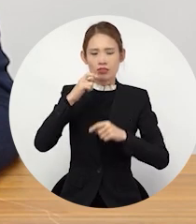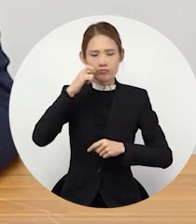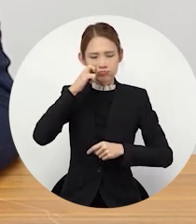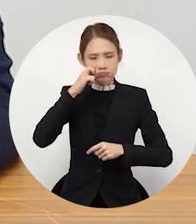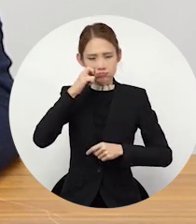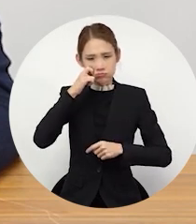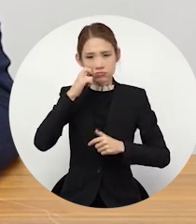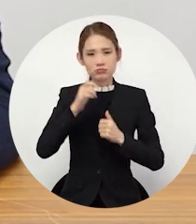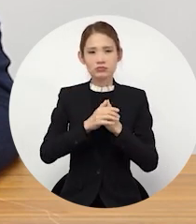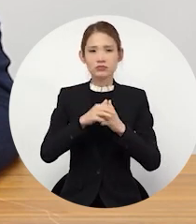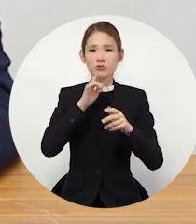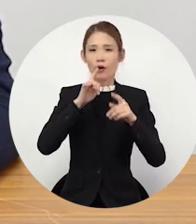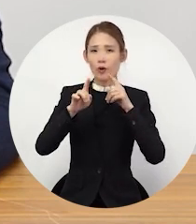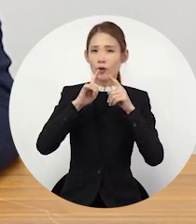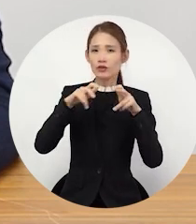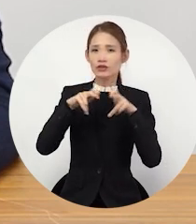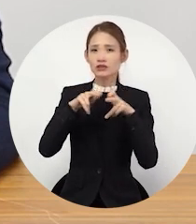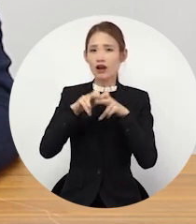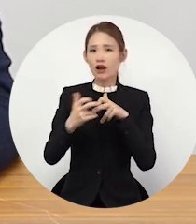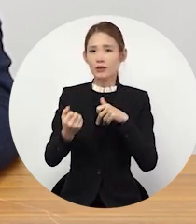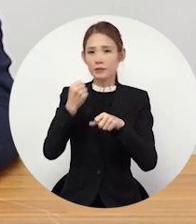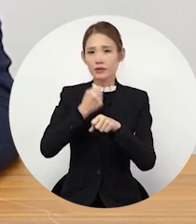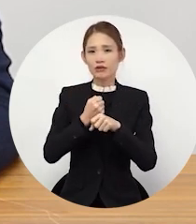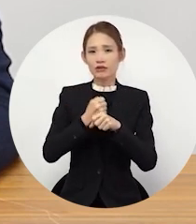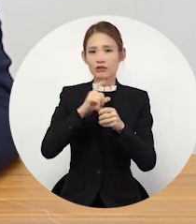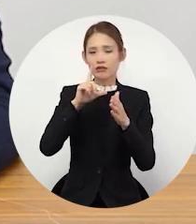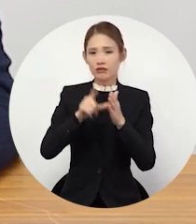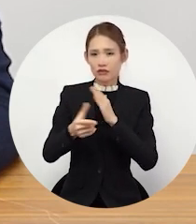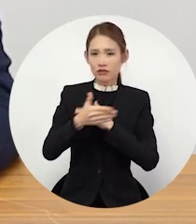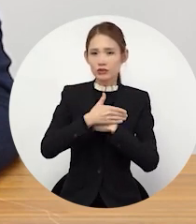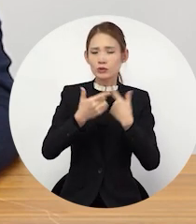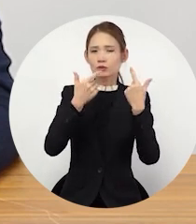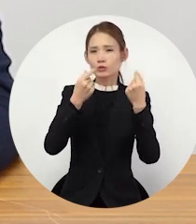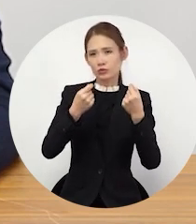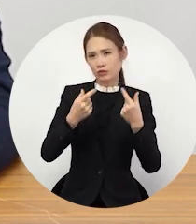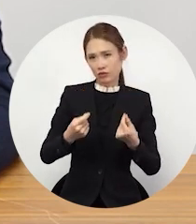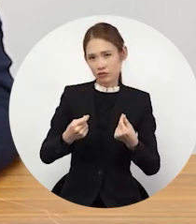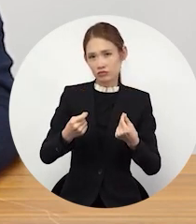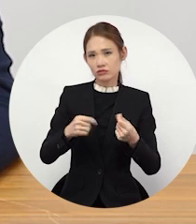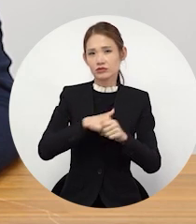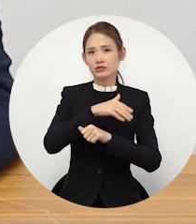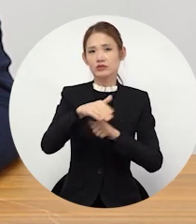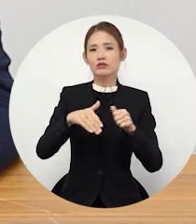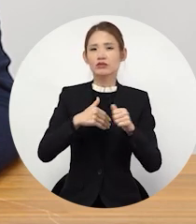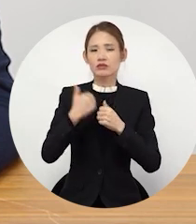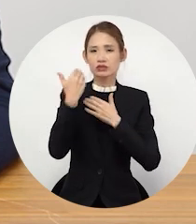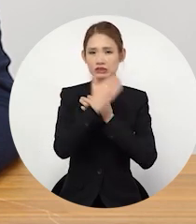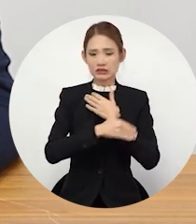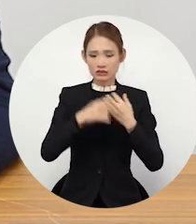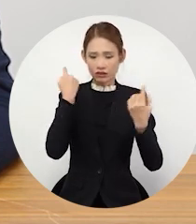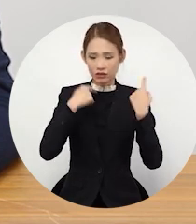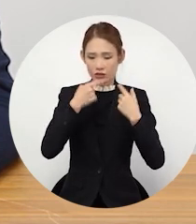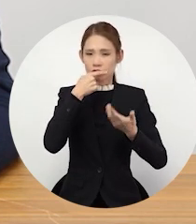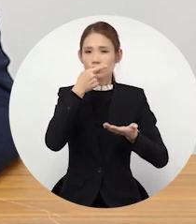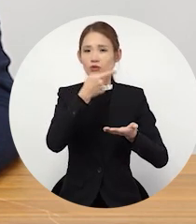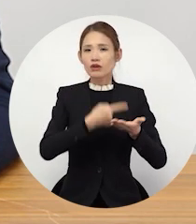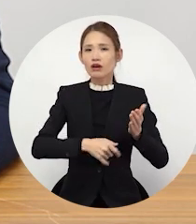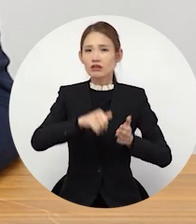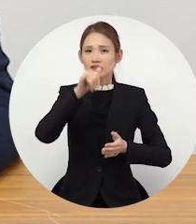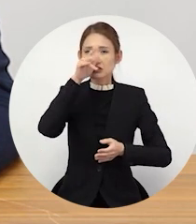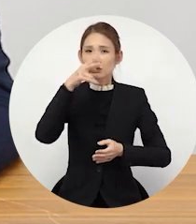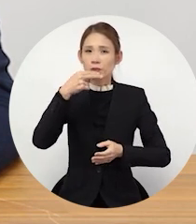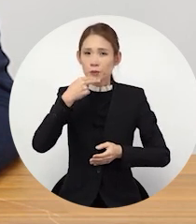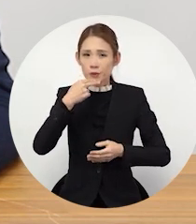하지 못하고 있기 때문에. 언어 장애를 태어날 때부터 가진 사람도 같은 맥락에서 볼 수 있는데 우리는 신체 손상이